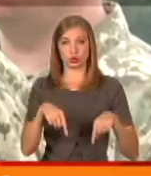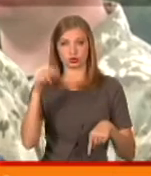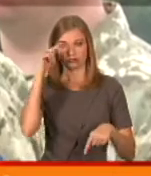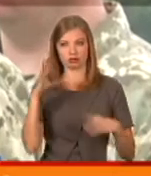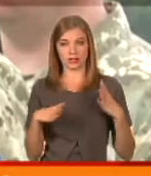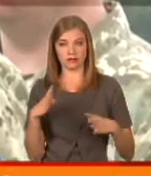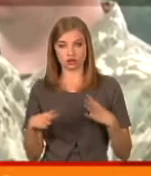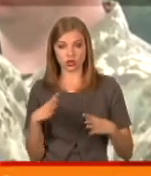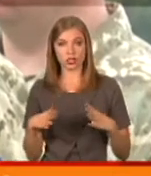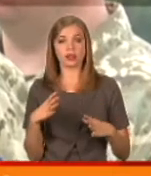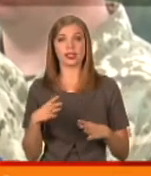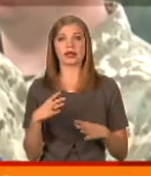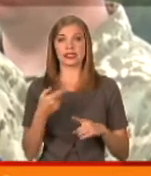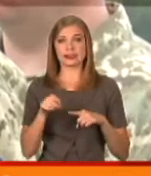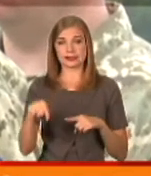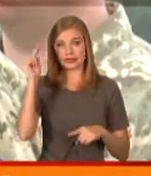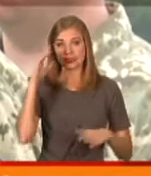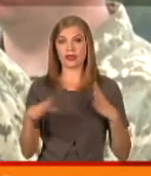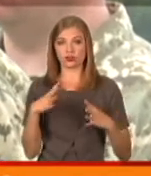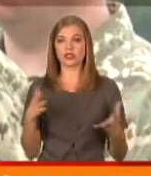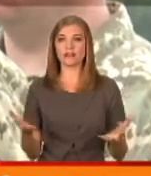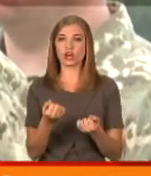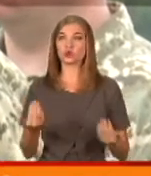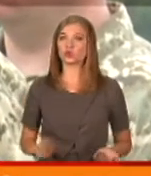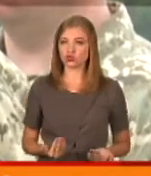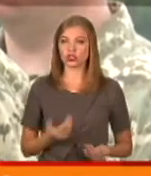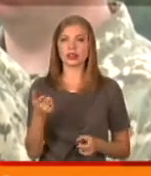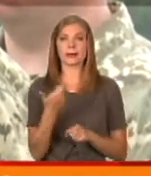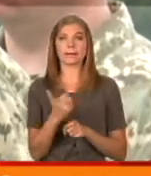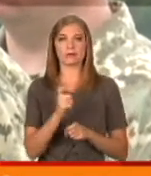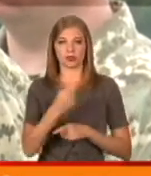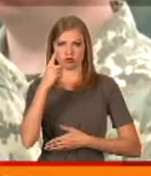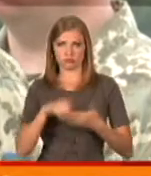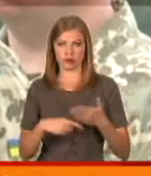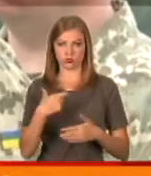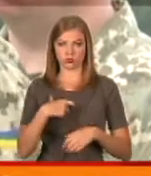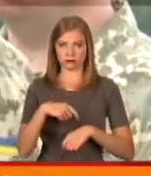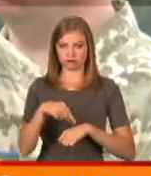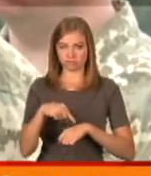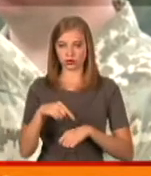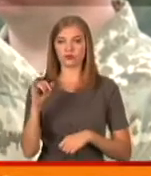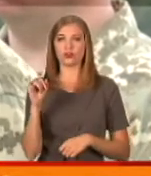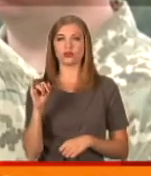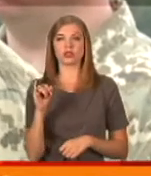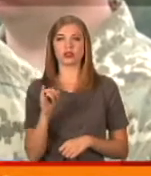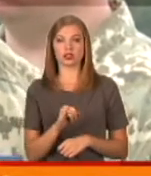навчання, ці навчання їм врятують життя, вони більш впевнено себе почувають і